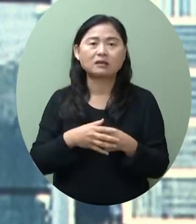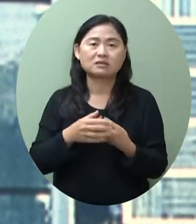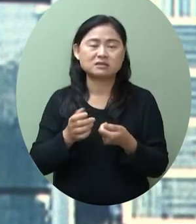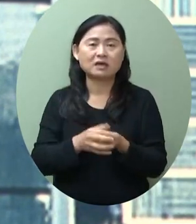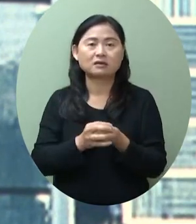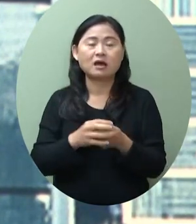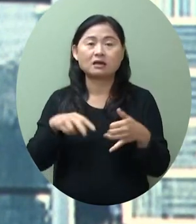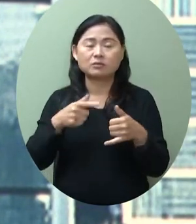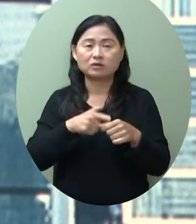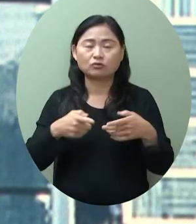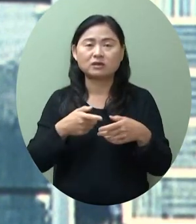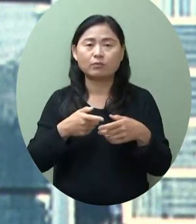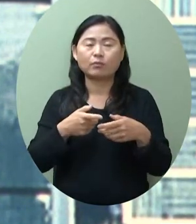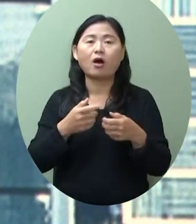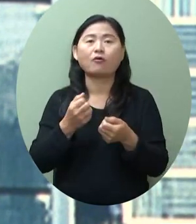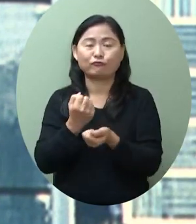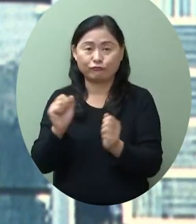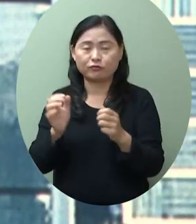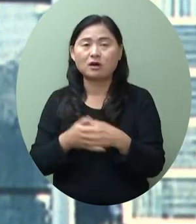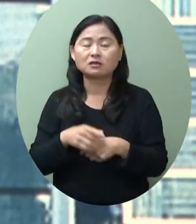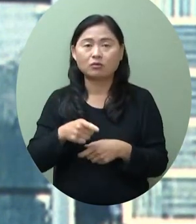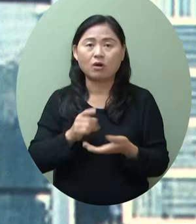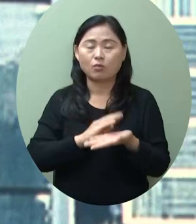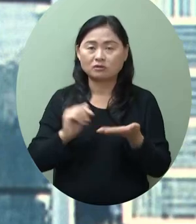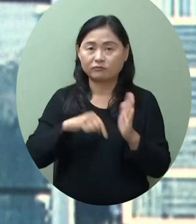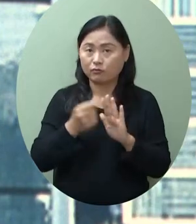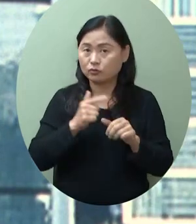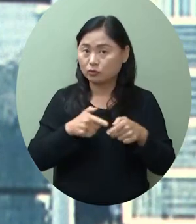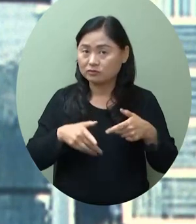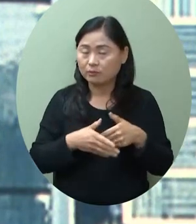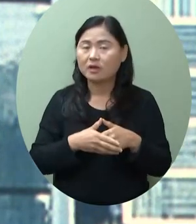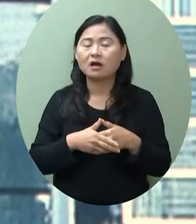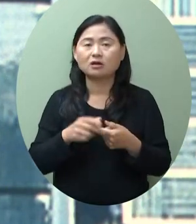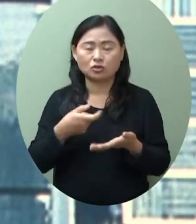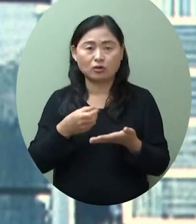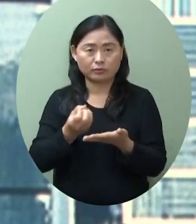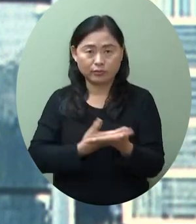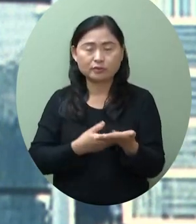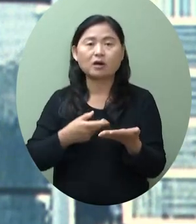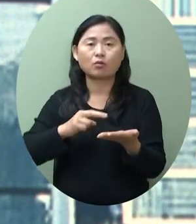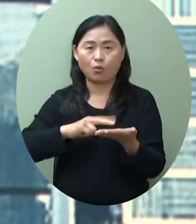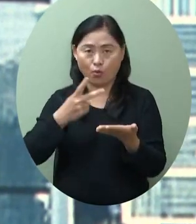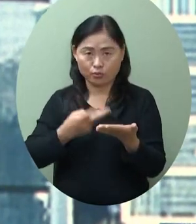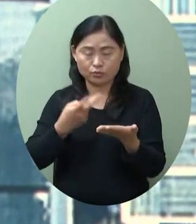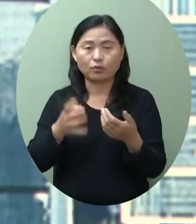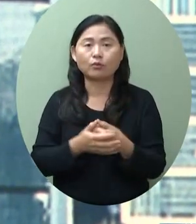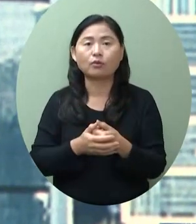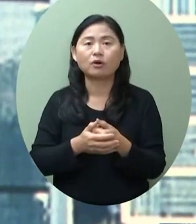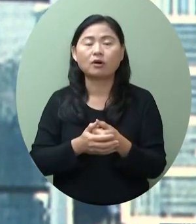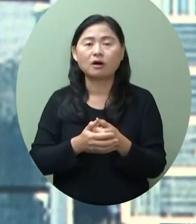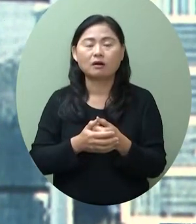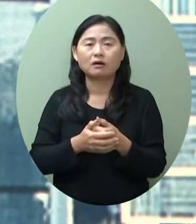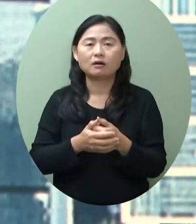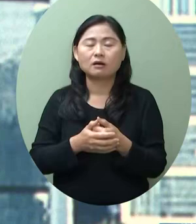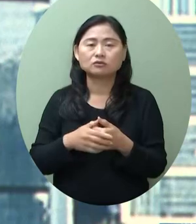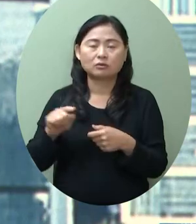為衛生防護中心咧係修訂咗佢哋嘅檢疫嘅期間嘅要求嚇。咁但係我都係同其